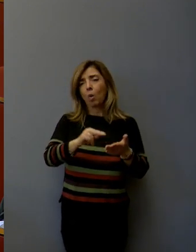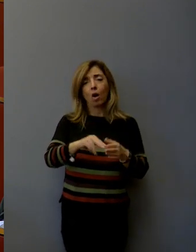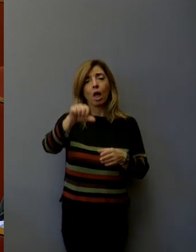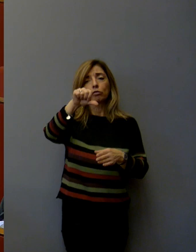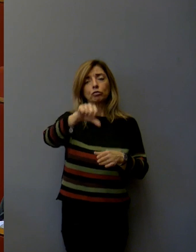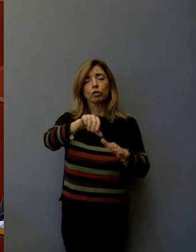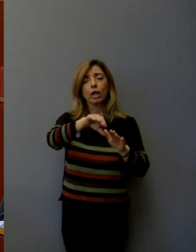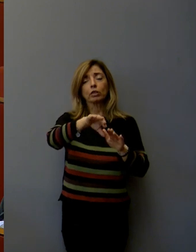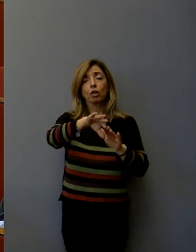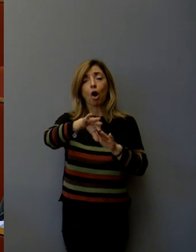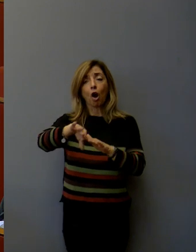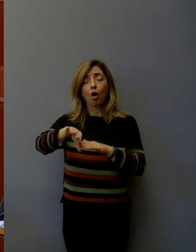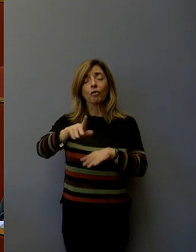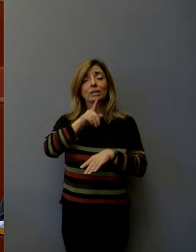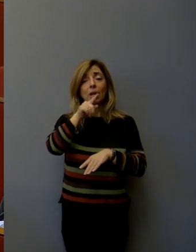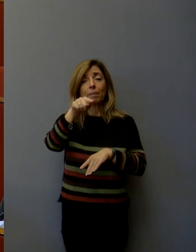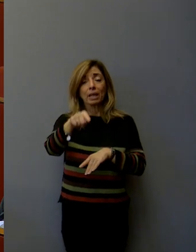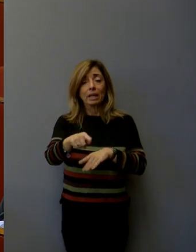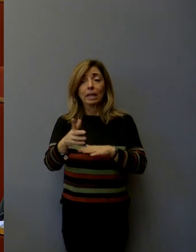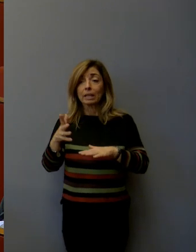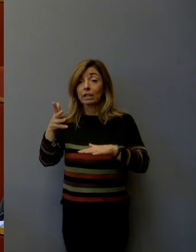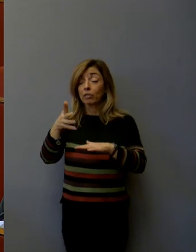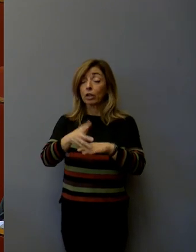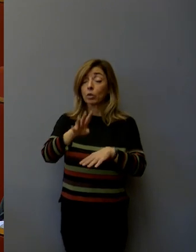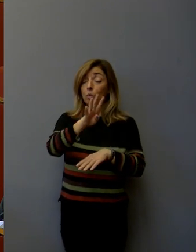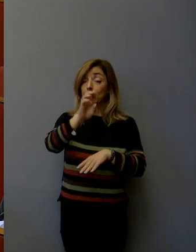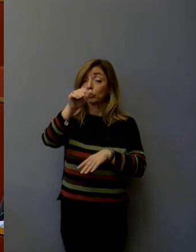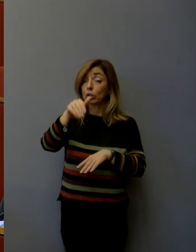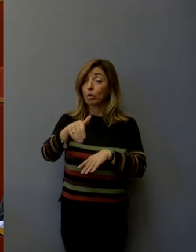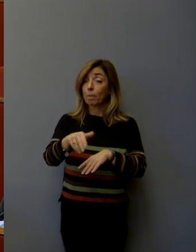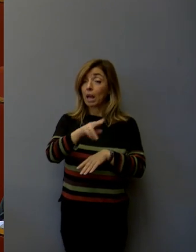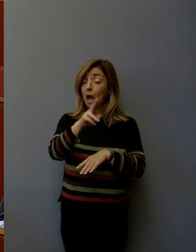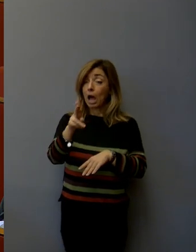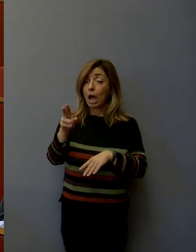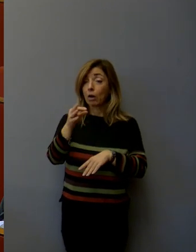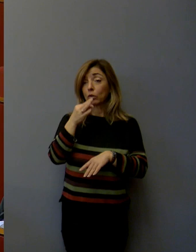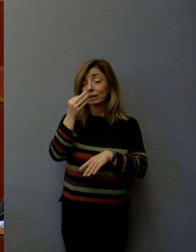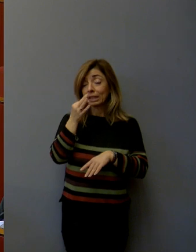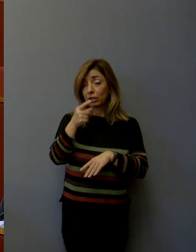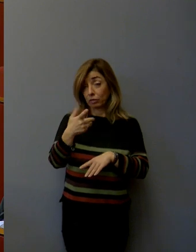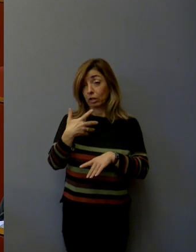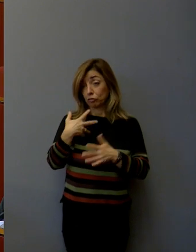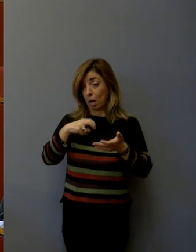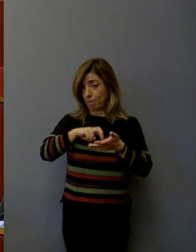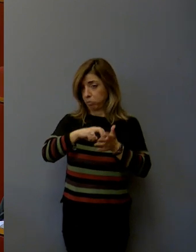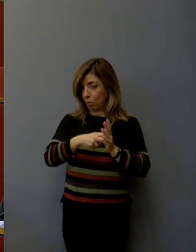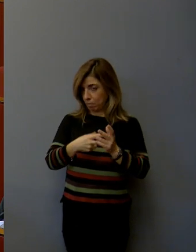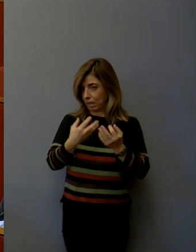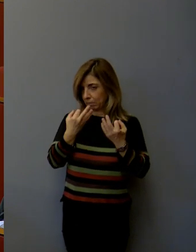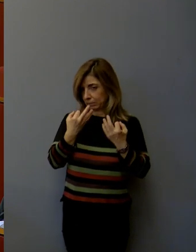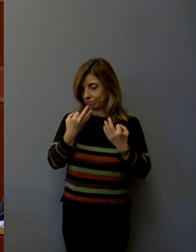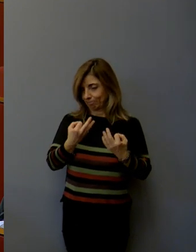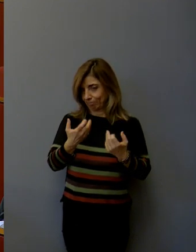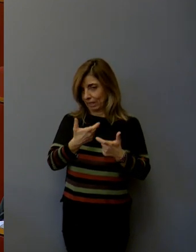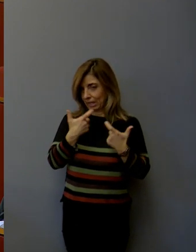i cui intervento 400 mila euro mi fa pensare che abbia dei problemi seri ma anche questa ce la siamo rimandata perché tanto non